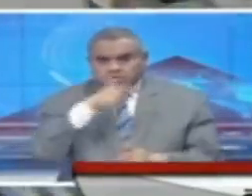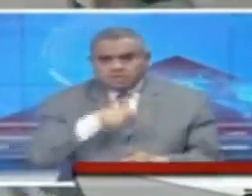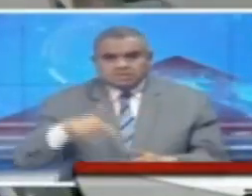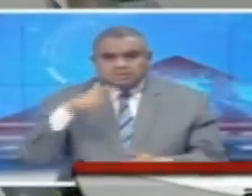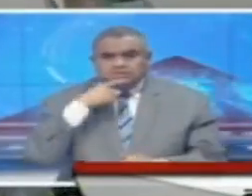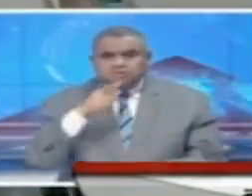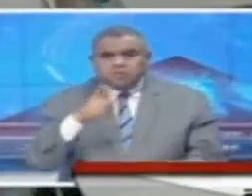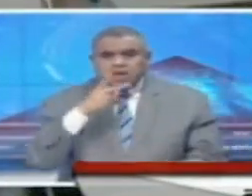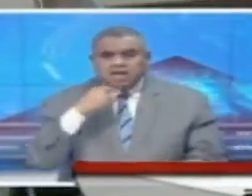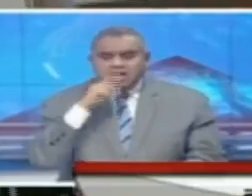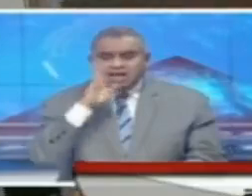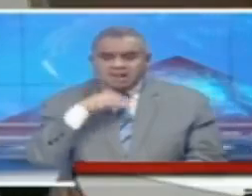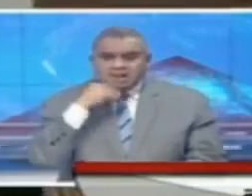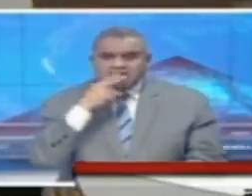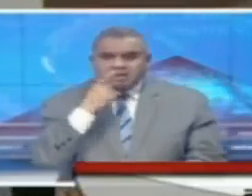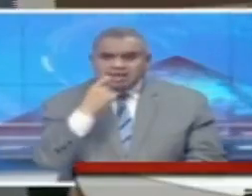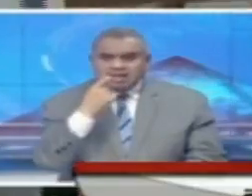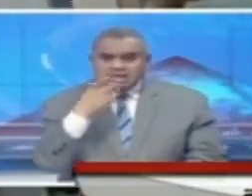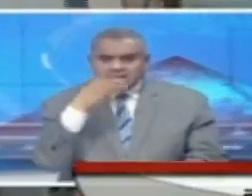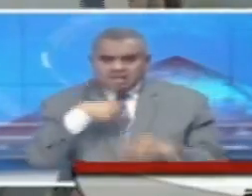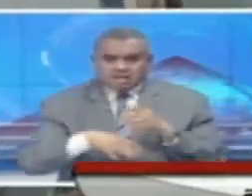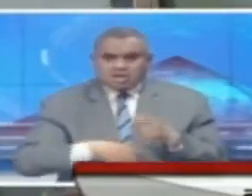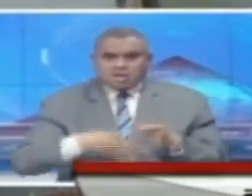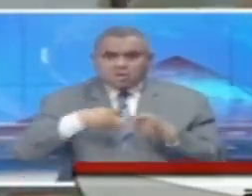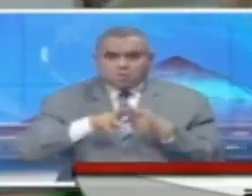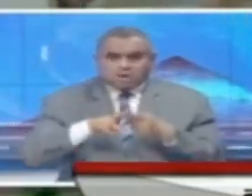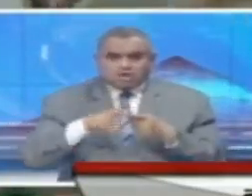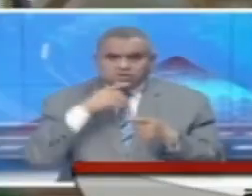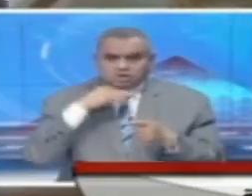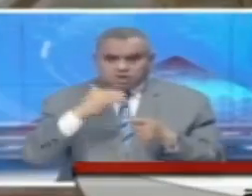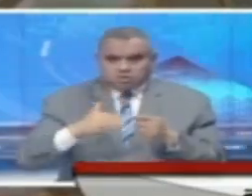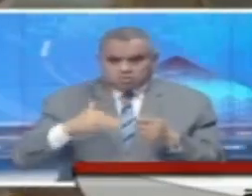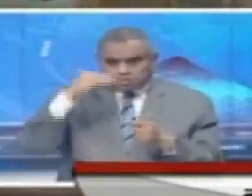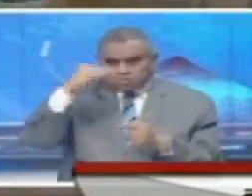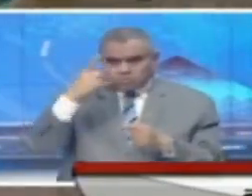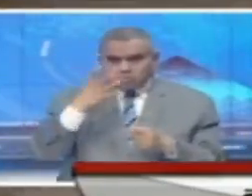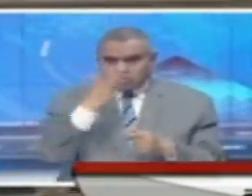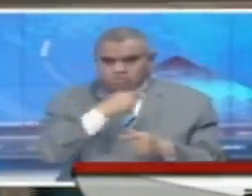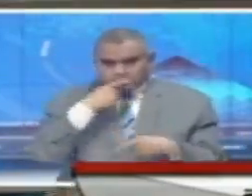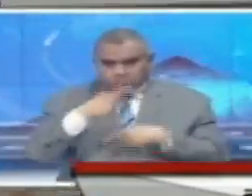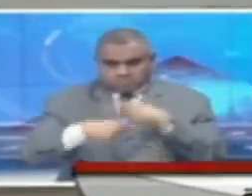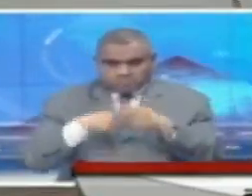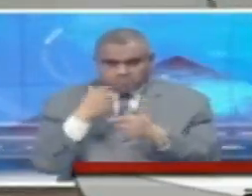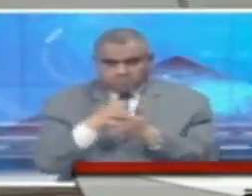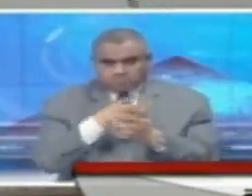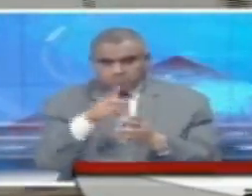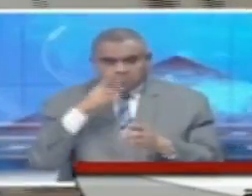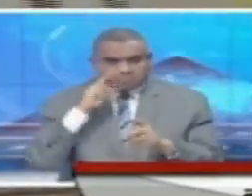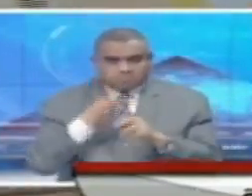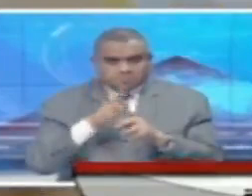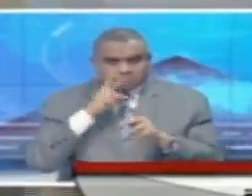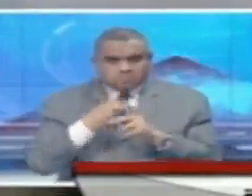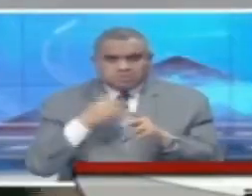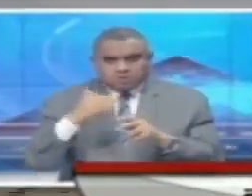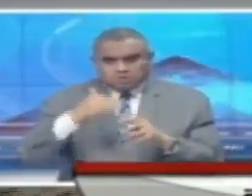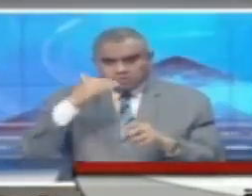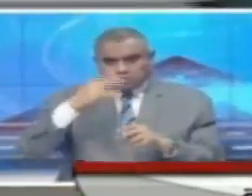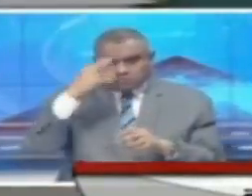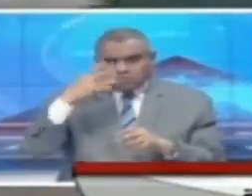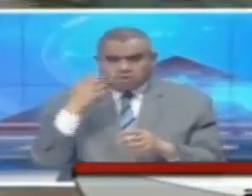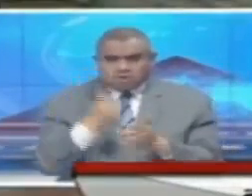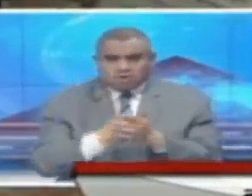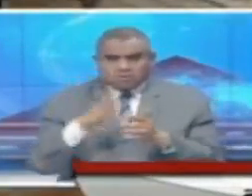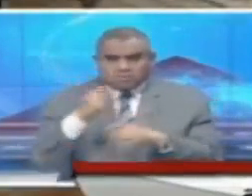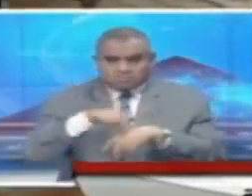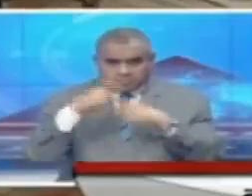41 متر مساحة الورشة، وعملنا دور واحد والباقي النماذج عاملين حركة دورين. دور واحد ده انا